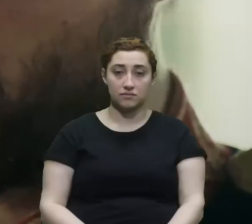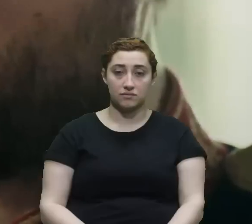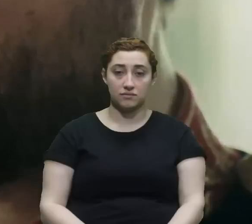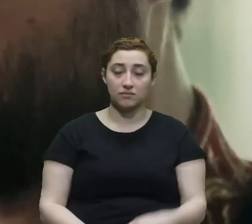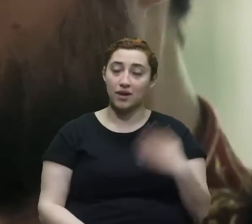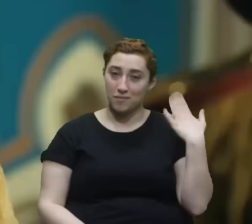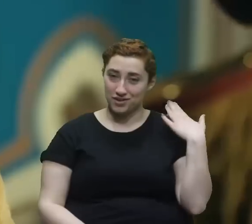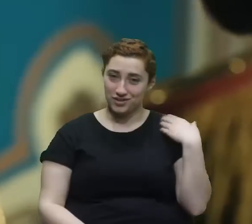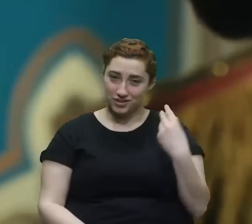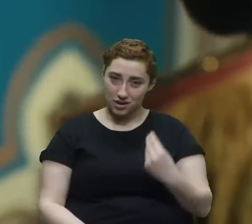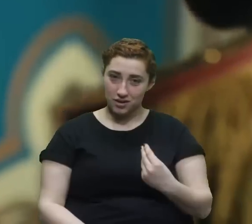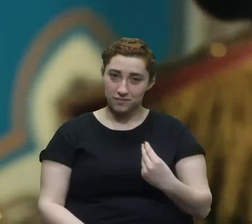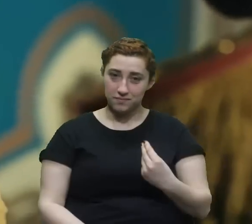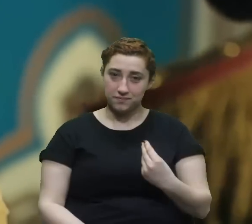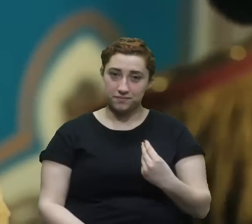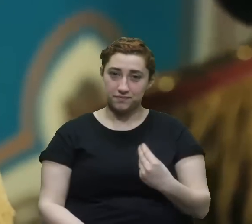Paşa.